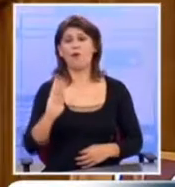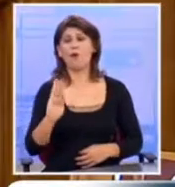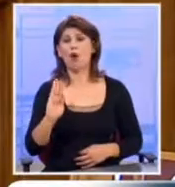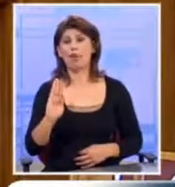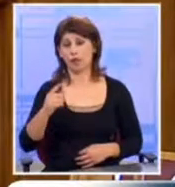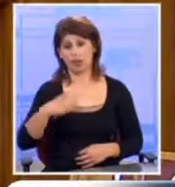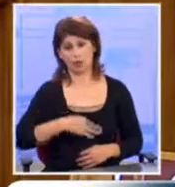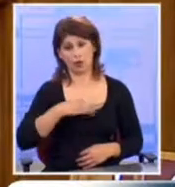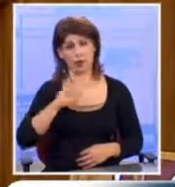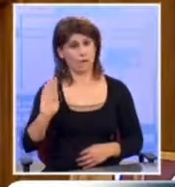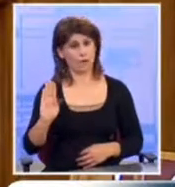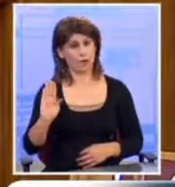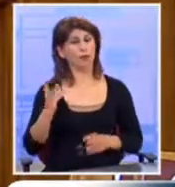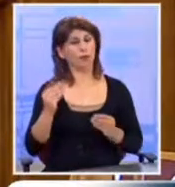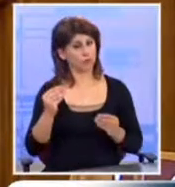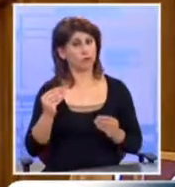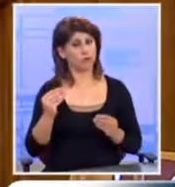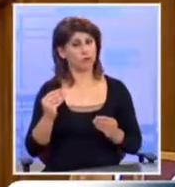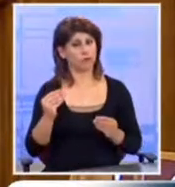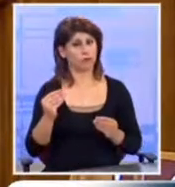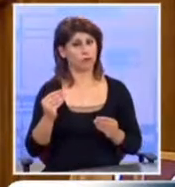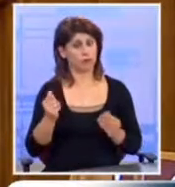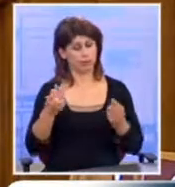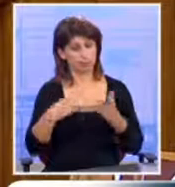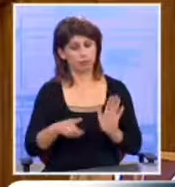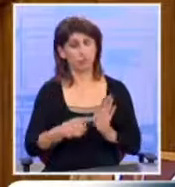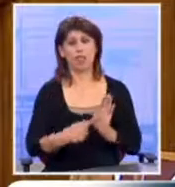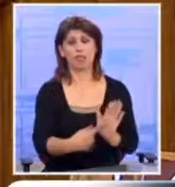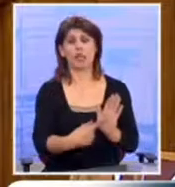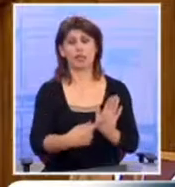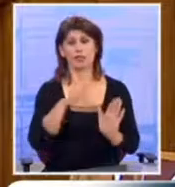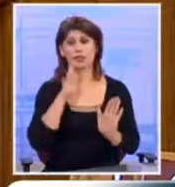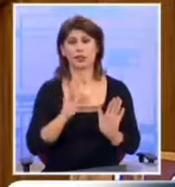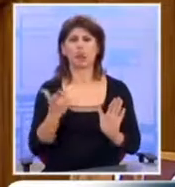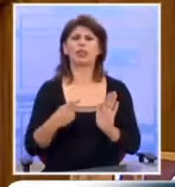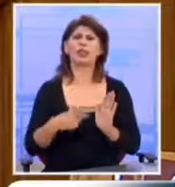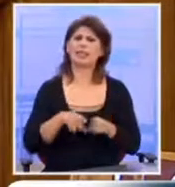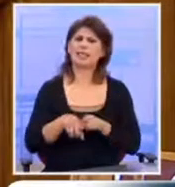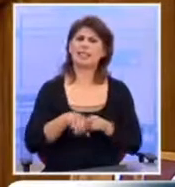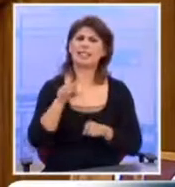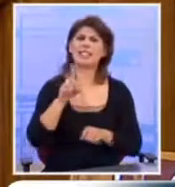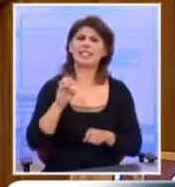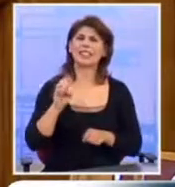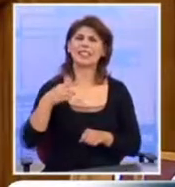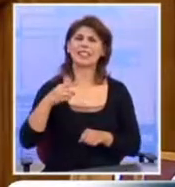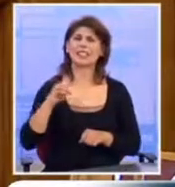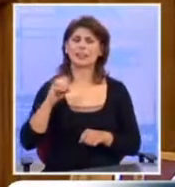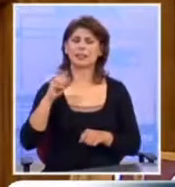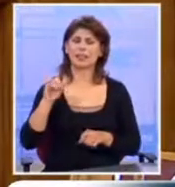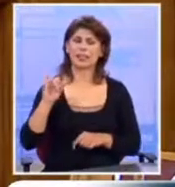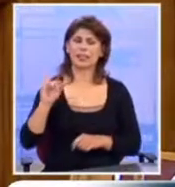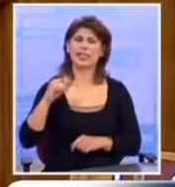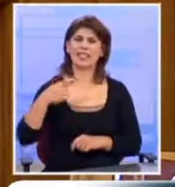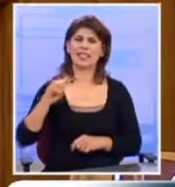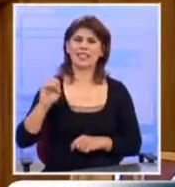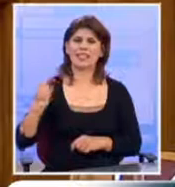δεύτερο μάλιστα να είναι ιδιαίτερα αποκαλυπτικός σε ό,τι αφορά την DJ αλλά και το σχεδιασμό της προηγούμενης κυβέρνησης